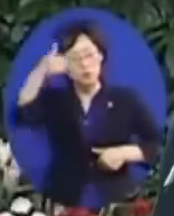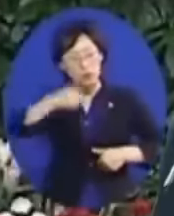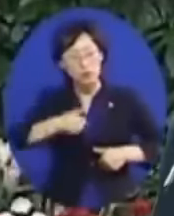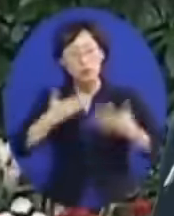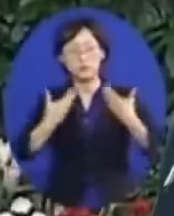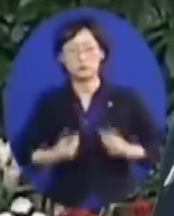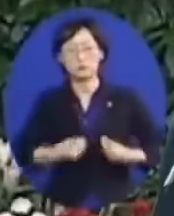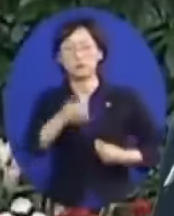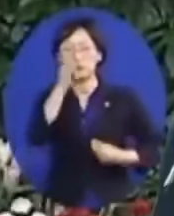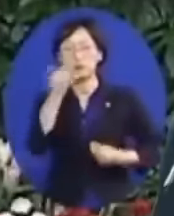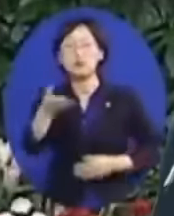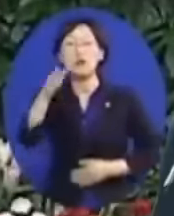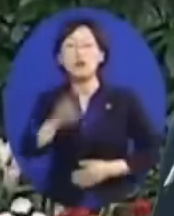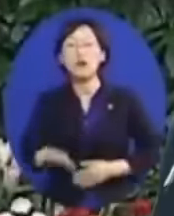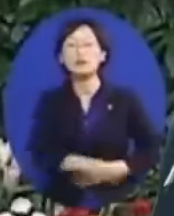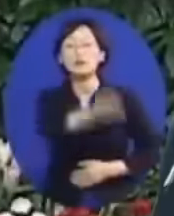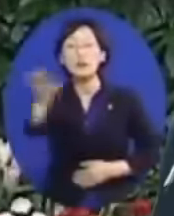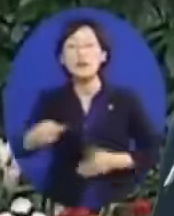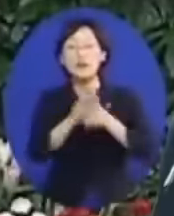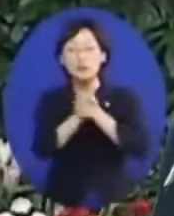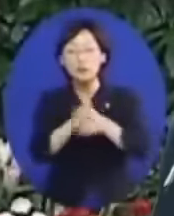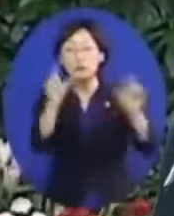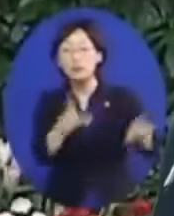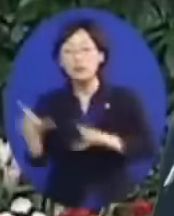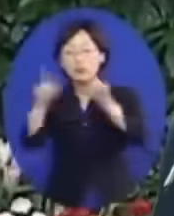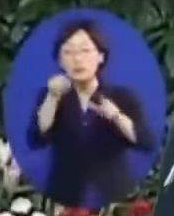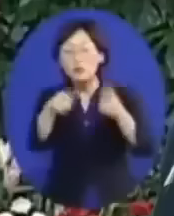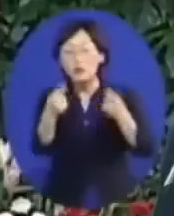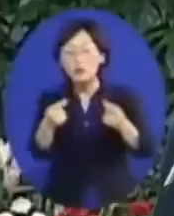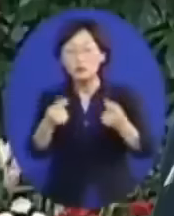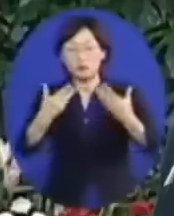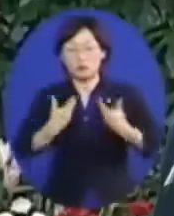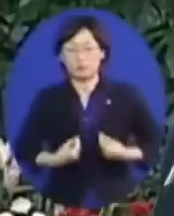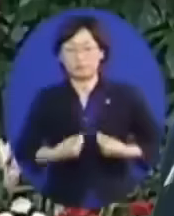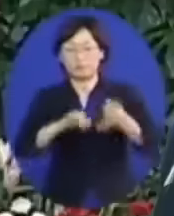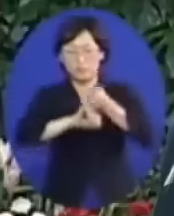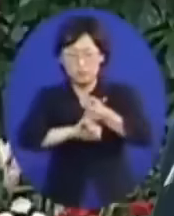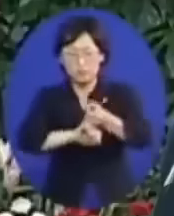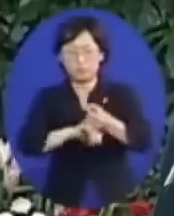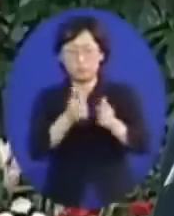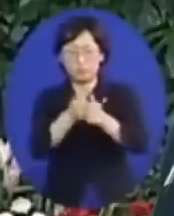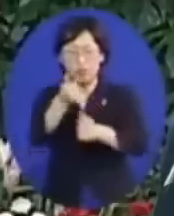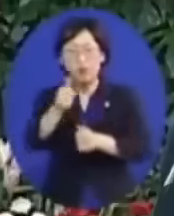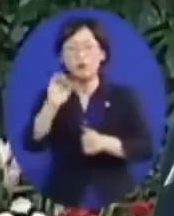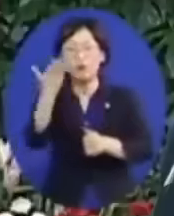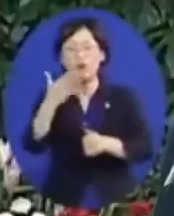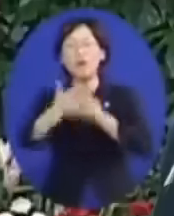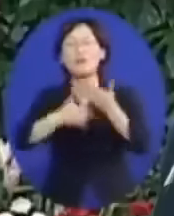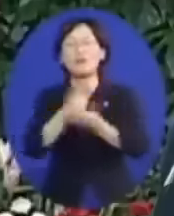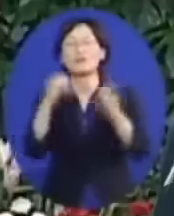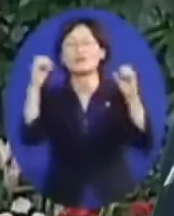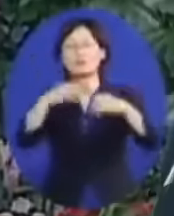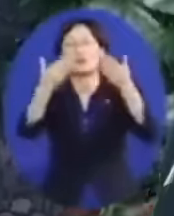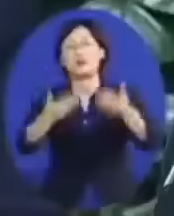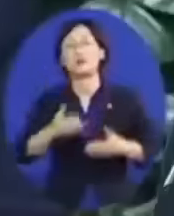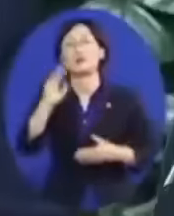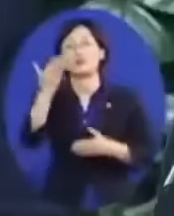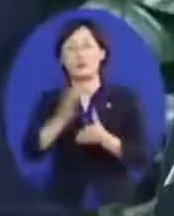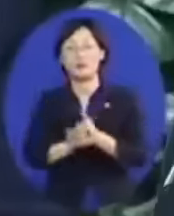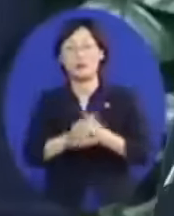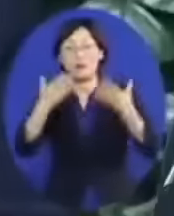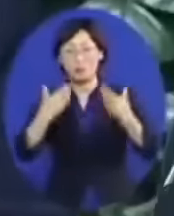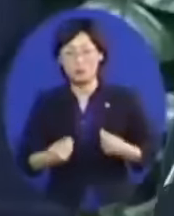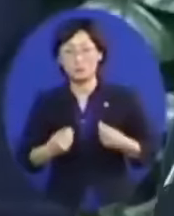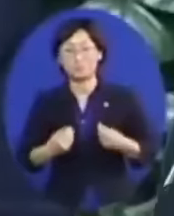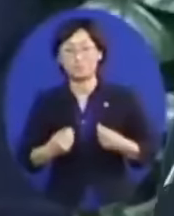됩니다. 그러나 우리의 기도 생활에 이런 낙심은 반드시 이겨내야 하나님의 응답을 받게 되는 것입니다.